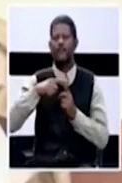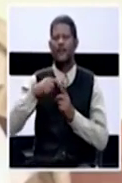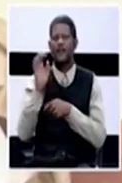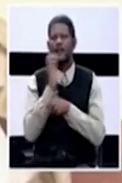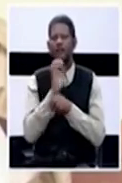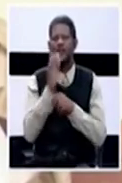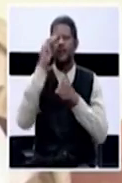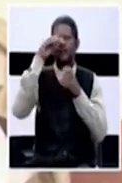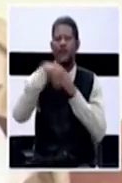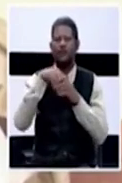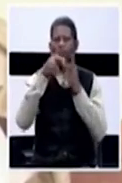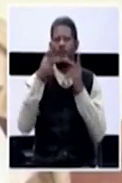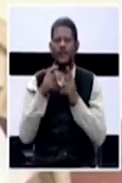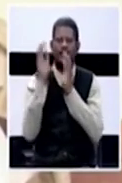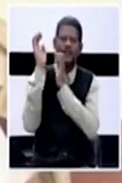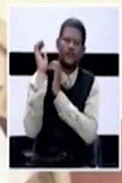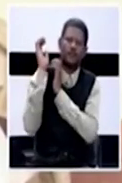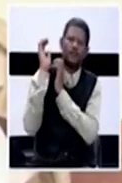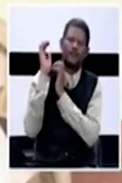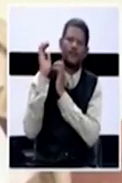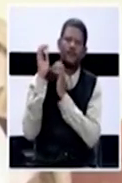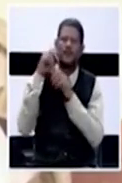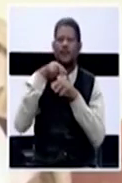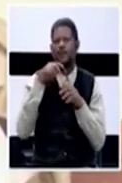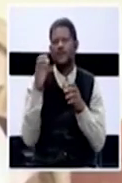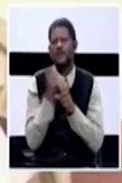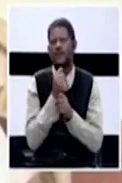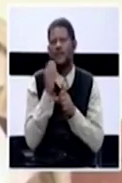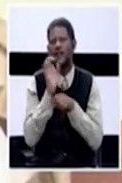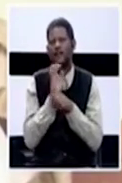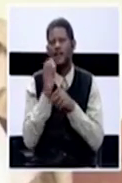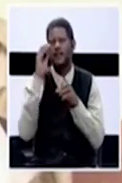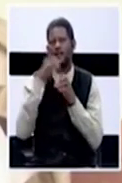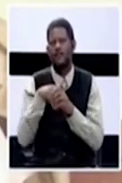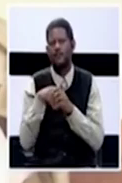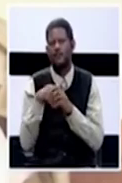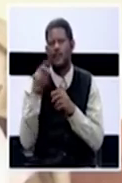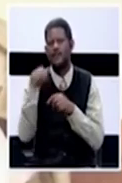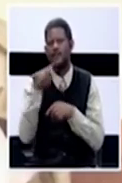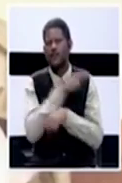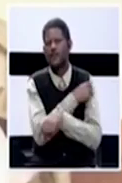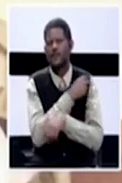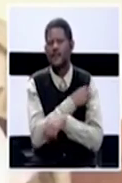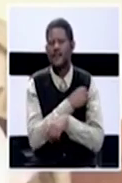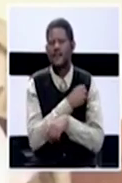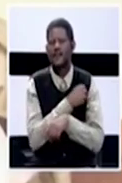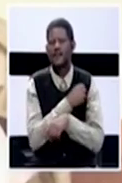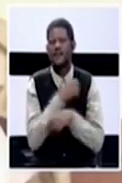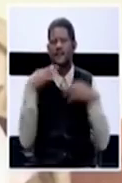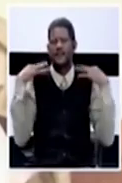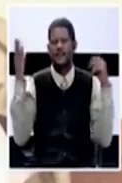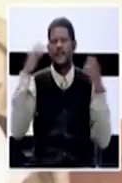መንኪና ተኣትዎ ቦታ ኣውሪዶም ተሰኪሞምኒ ኣውሪዶም ኣብ መኪና ፅዒኖም ኣብዚ ሆስፒታል ጥዕና